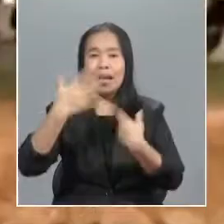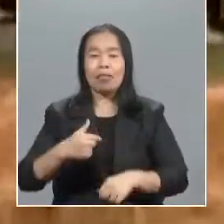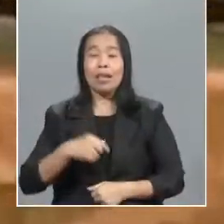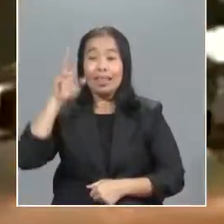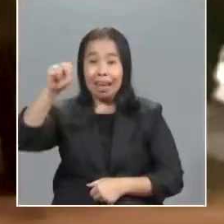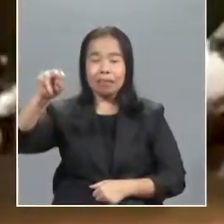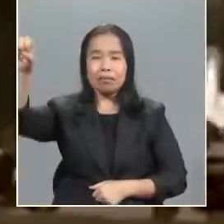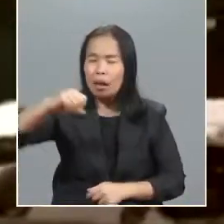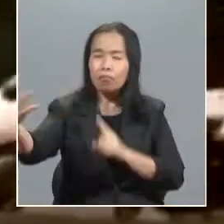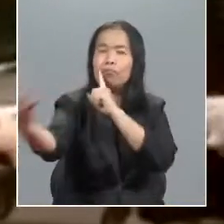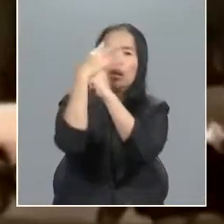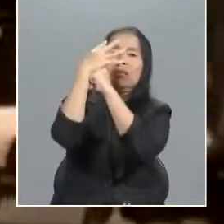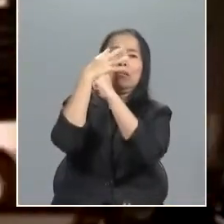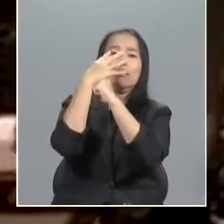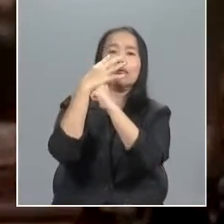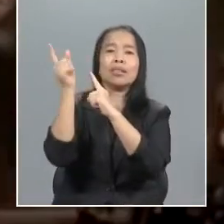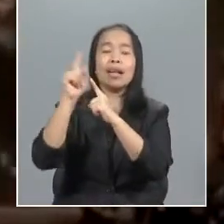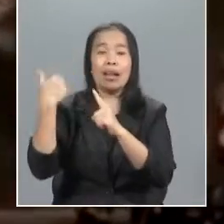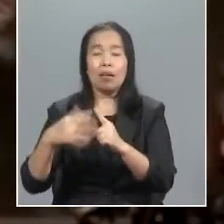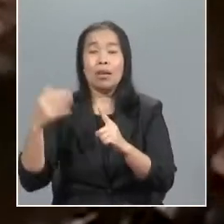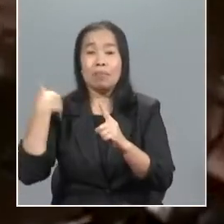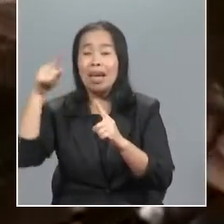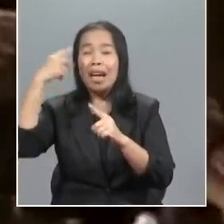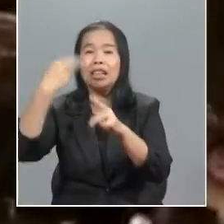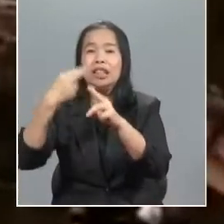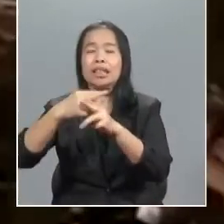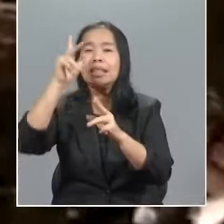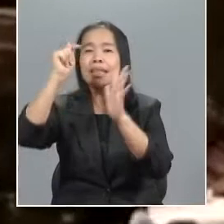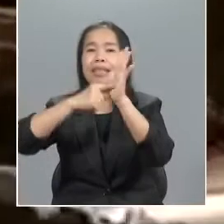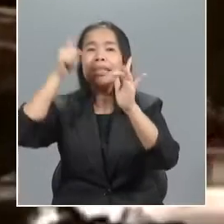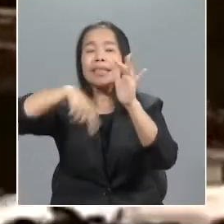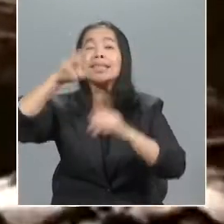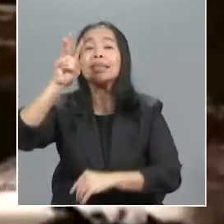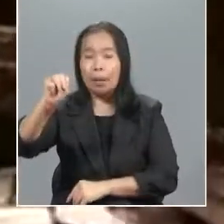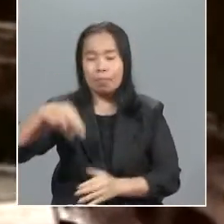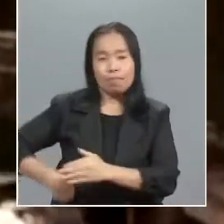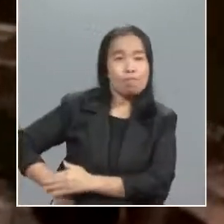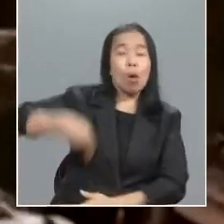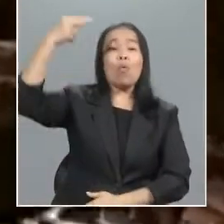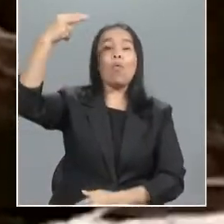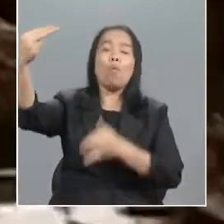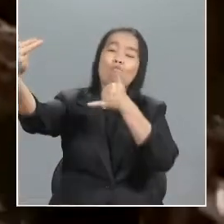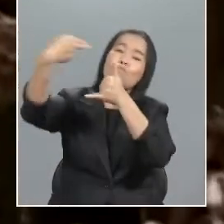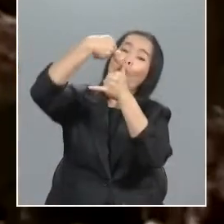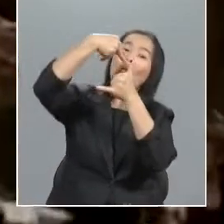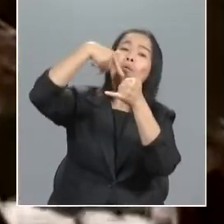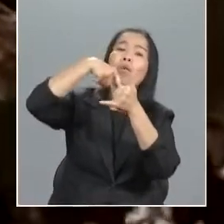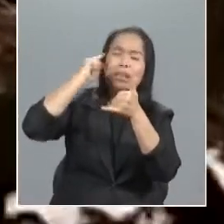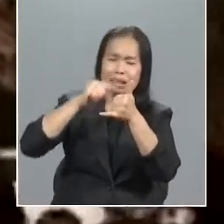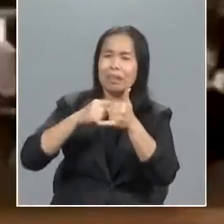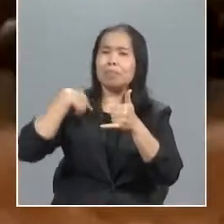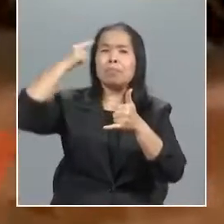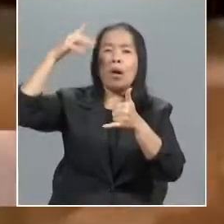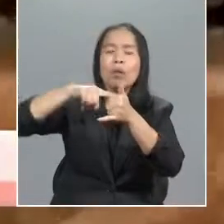าเพื่อนมารุมทำร้ายแล้วหนึ่งในนั้นก็คือตั้มชักปืนยิงศีรษะของน้องปลื้มขณะที่น้องปลื้มวิ่ง